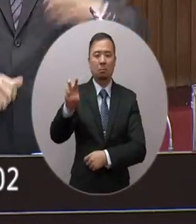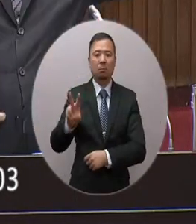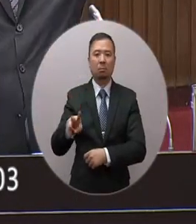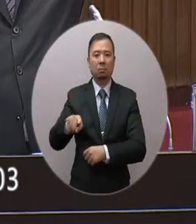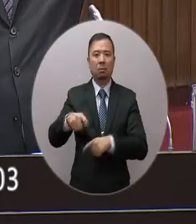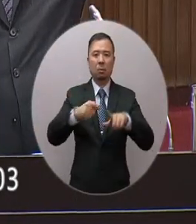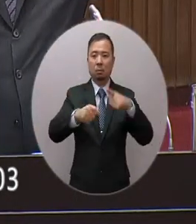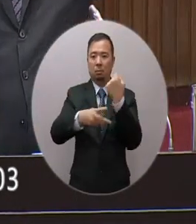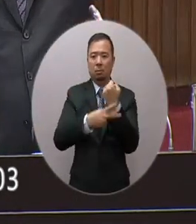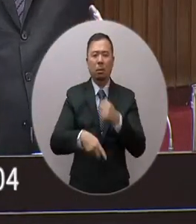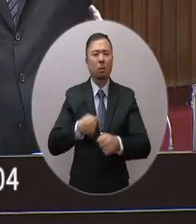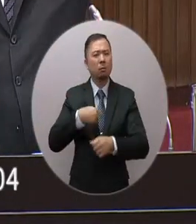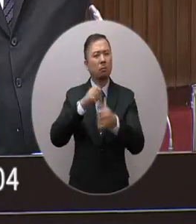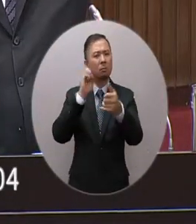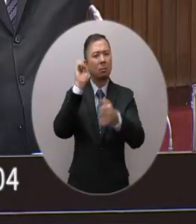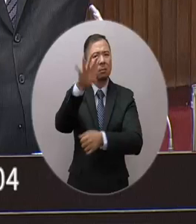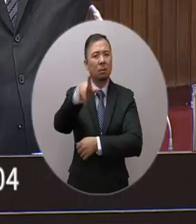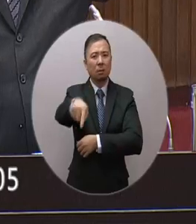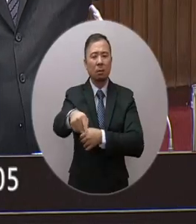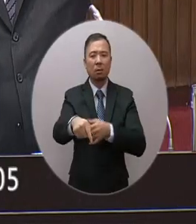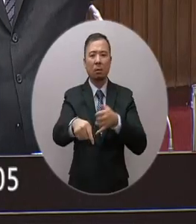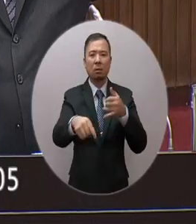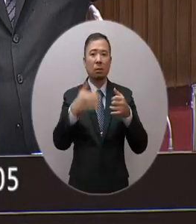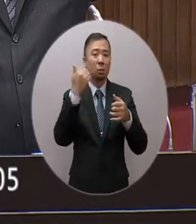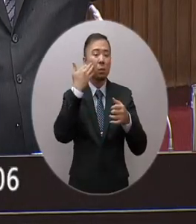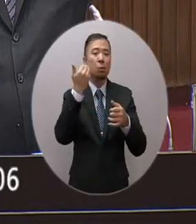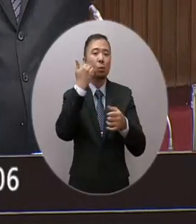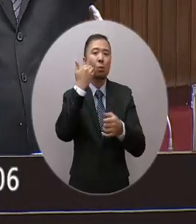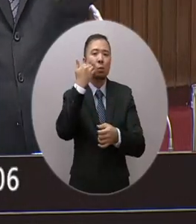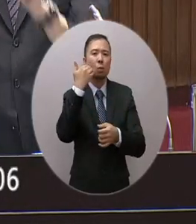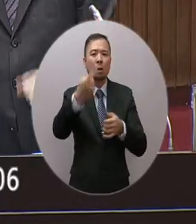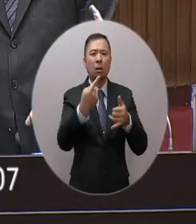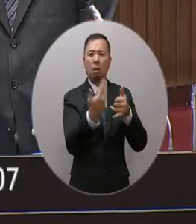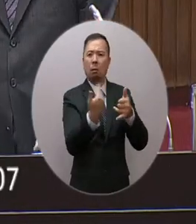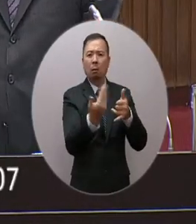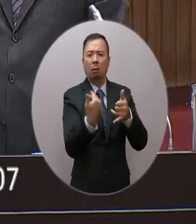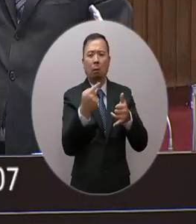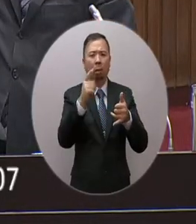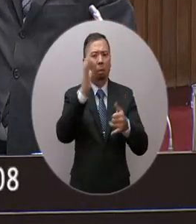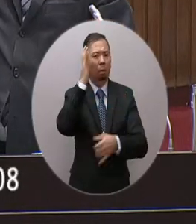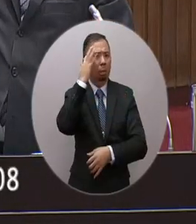讲，西侧遮阳部分较复杂，您拢清楚，